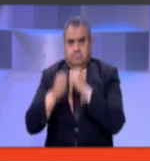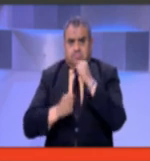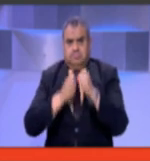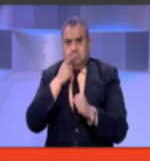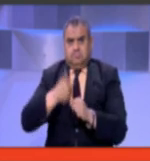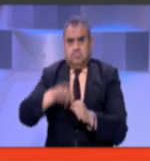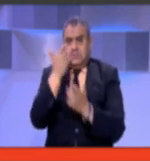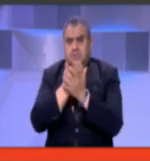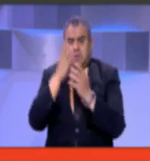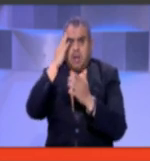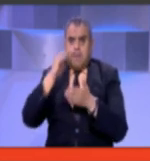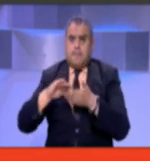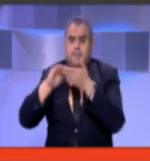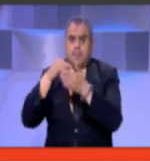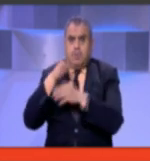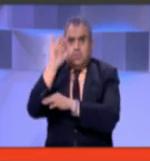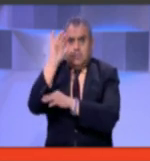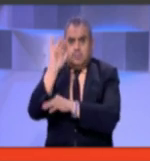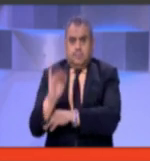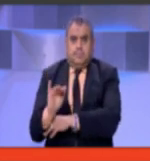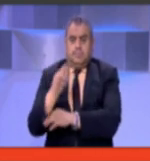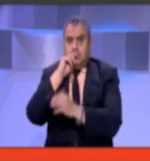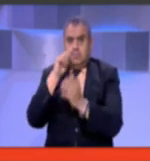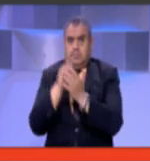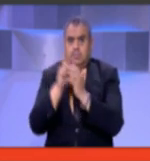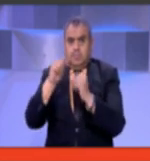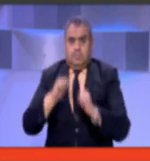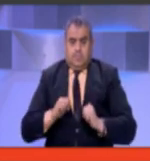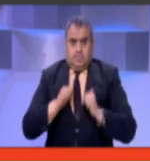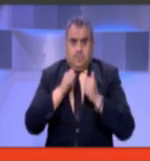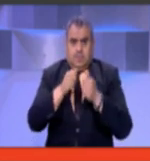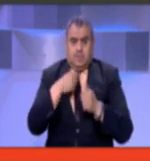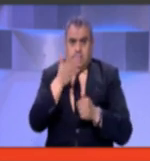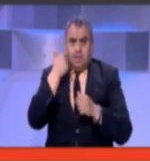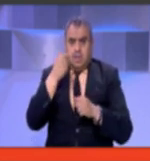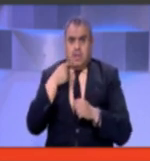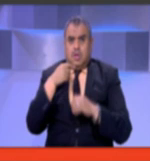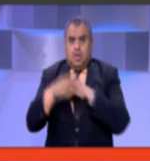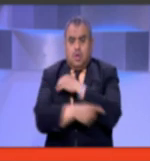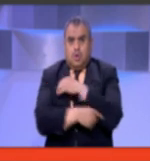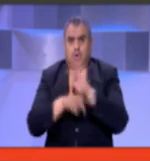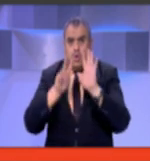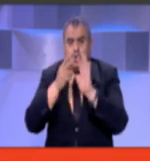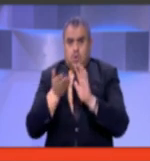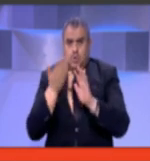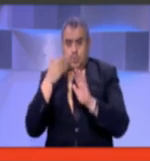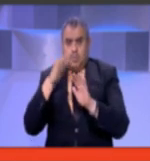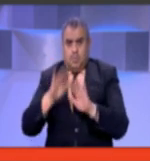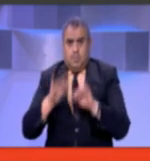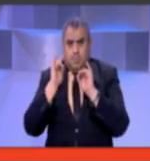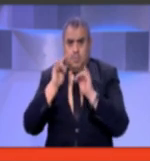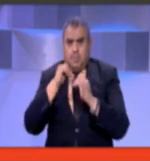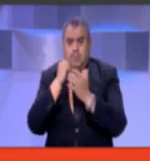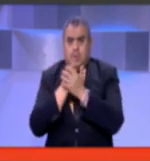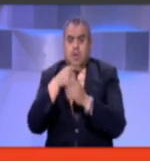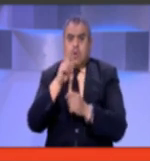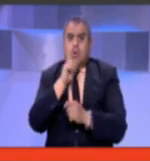راحتنا احنا. انا كان المفروض ان انا اخرج من اسبوع حوالي، ولكن انا ومامة